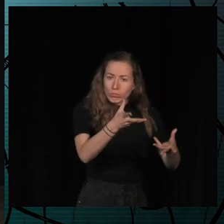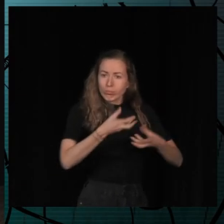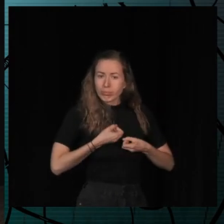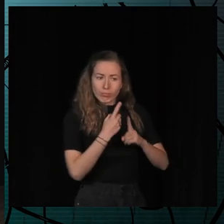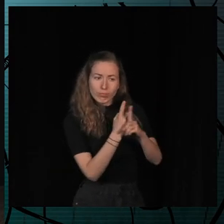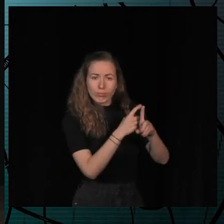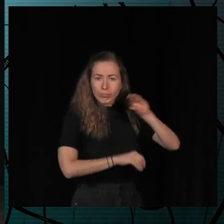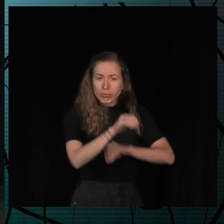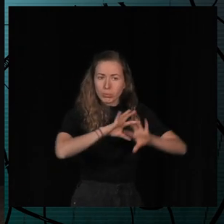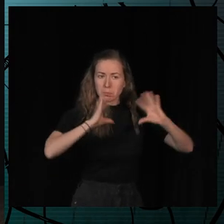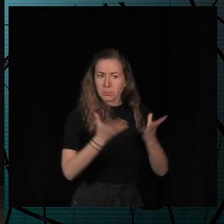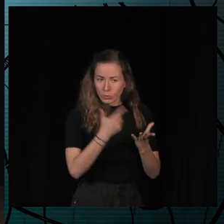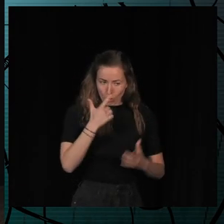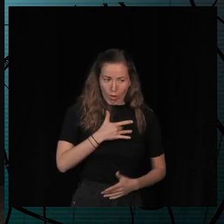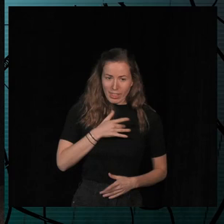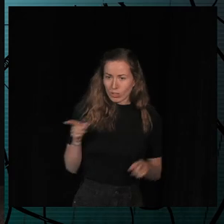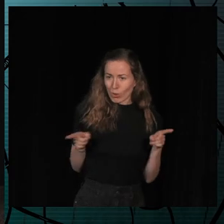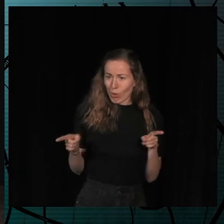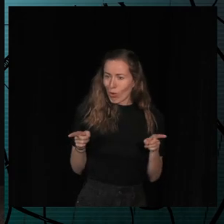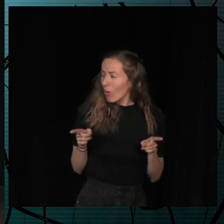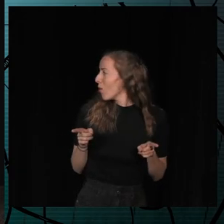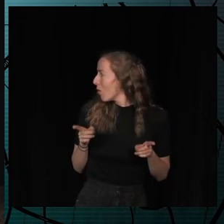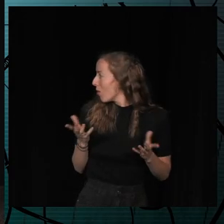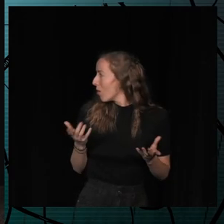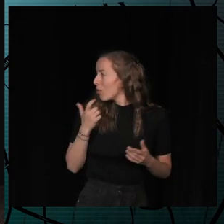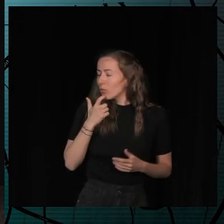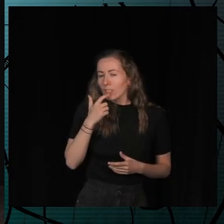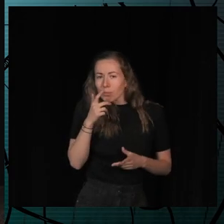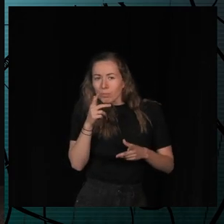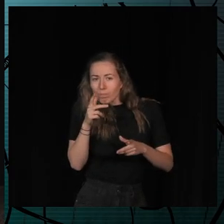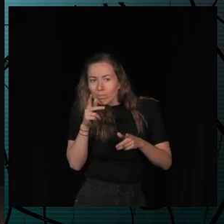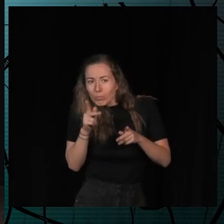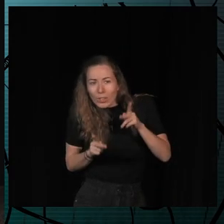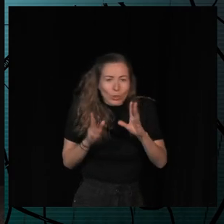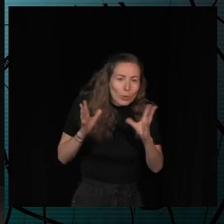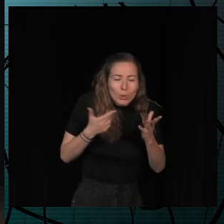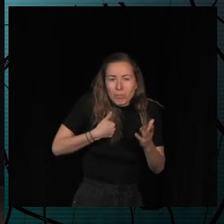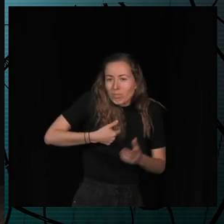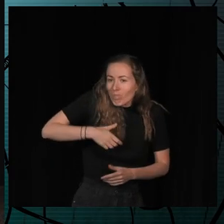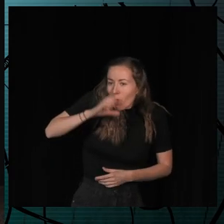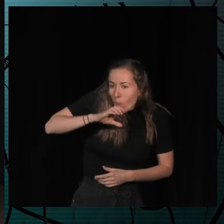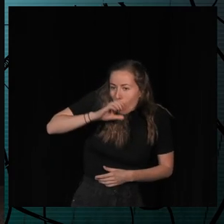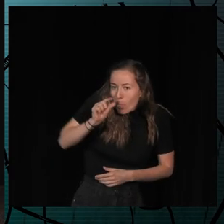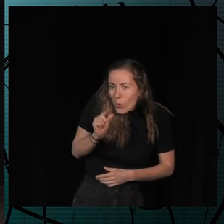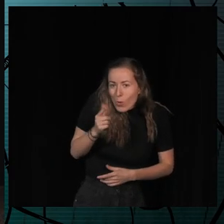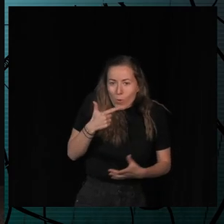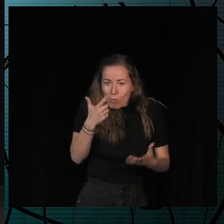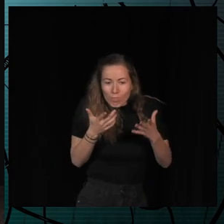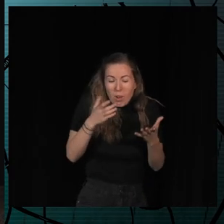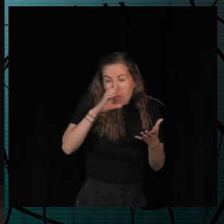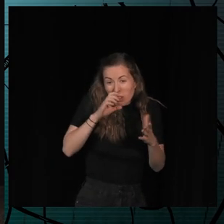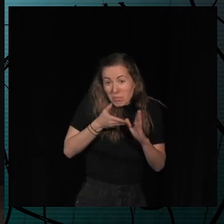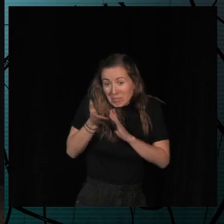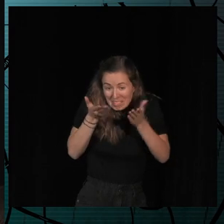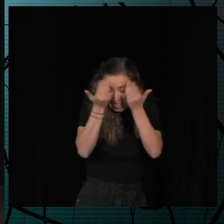intéressant je sais pas j'ai peut-être une curiosité mal placée mais